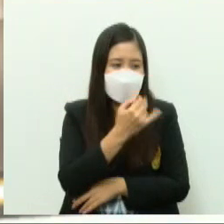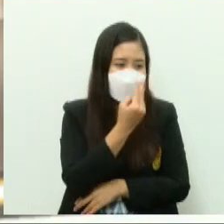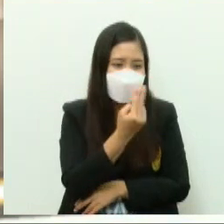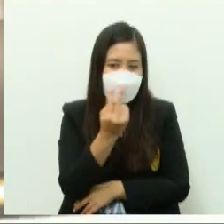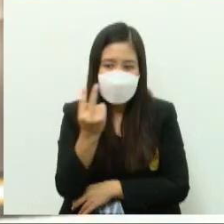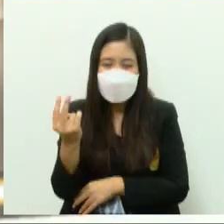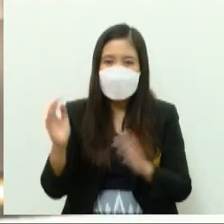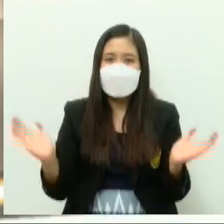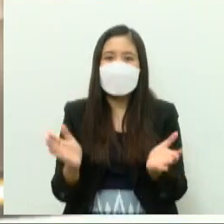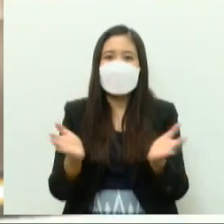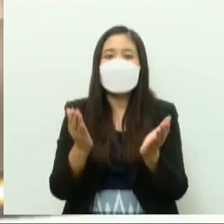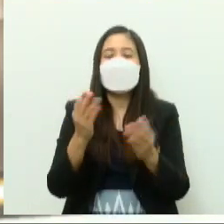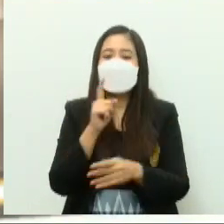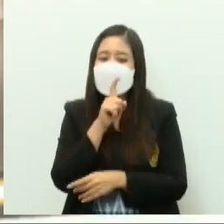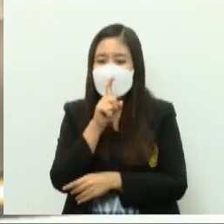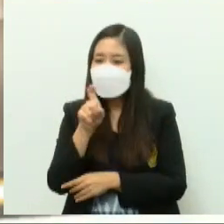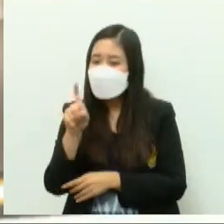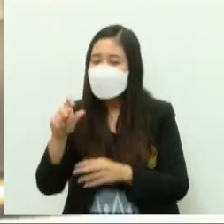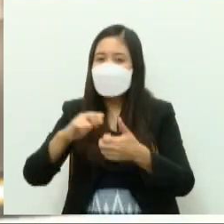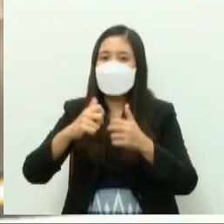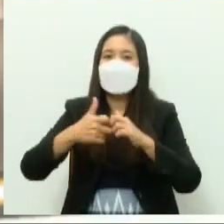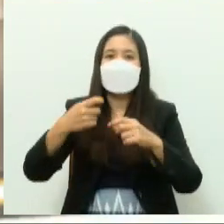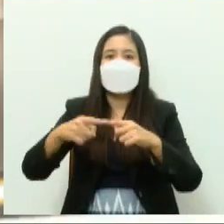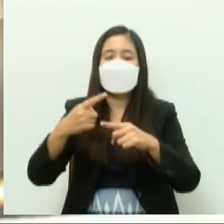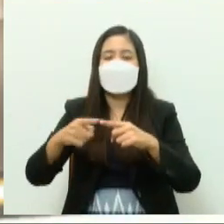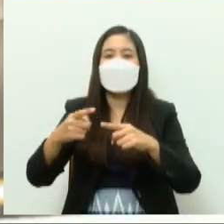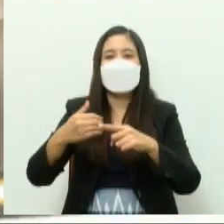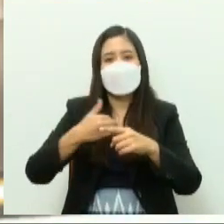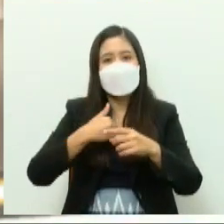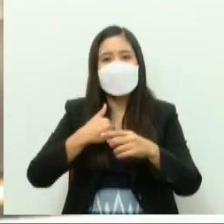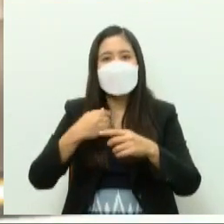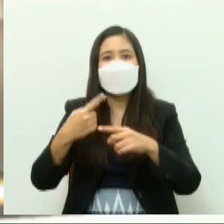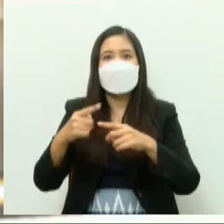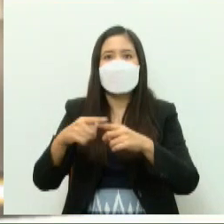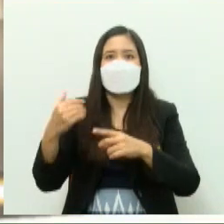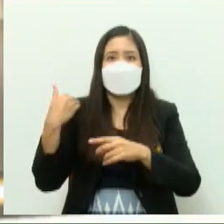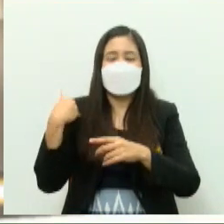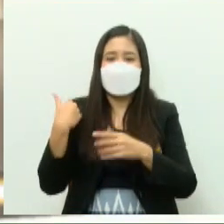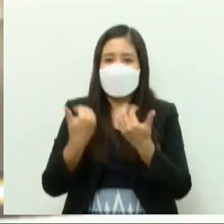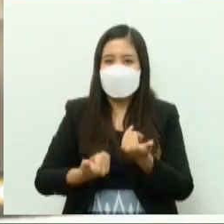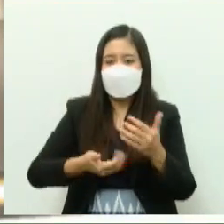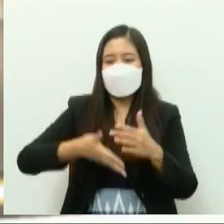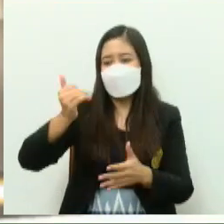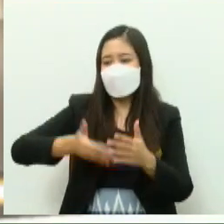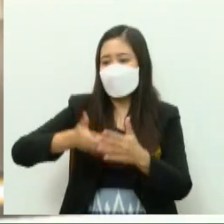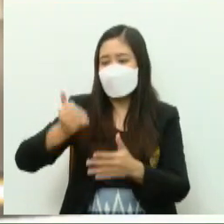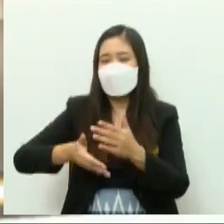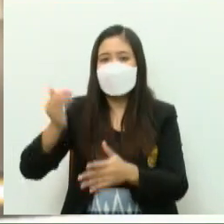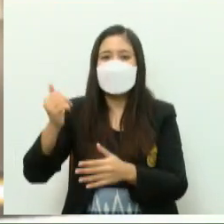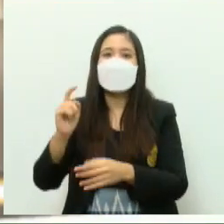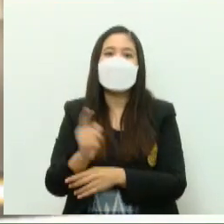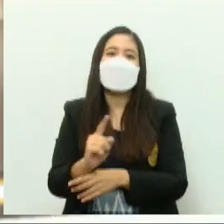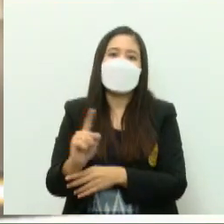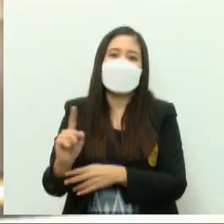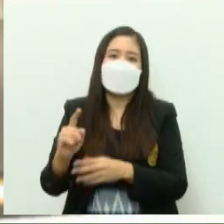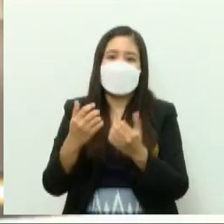สนับสนุนสอบถามสภาพปัญหาอะไรต่างๆที่เกิดขึ้นที่ยังทำไม่ประสบความสำเร็จนี่เกิดจากอะไรอันนี้ก็คงใน